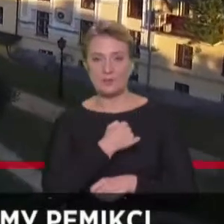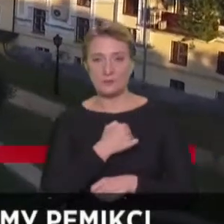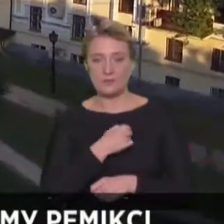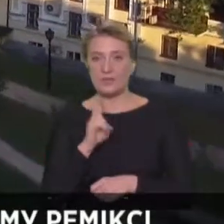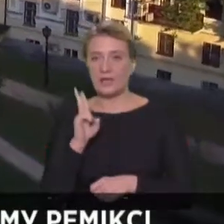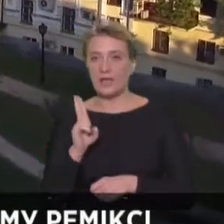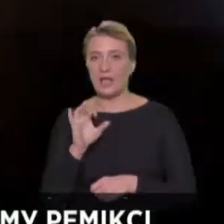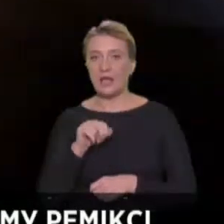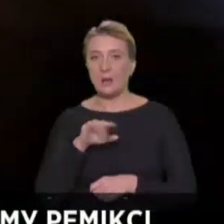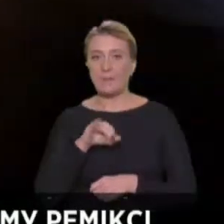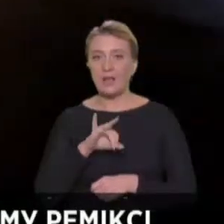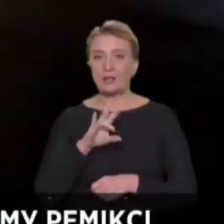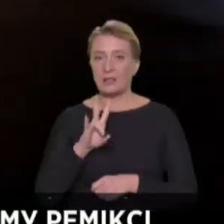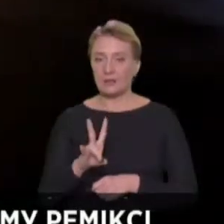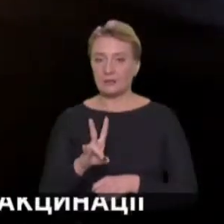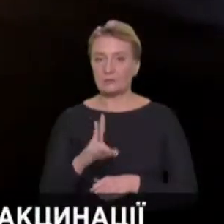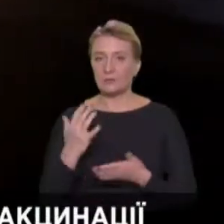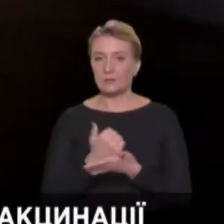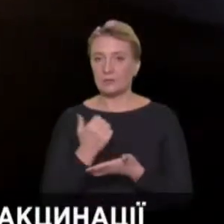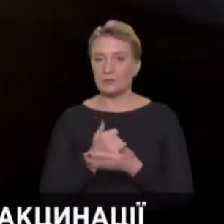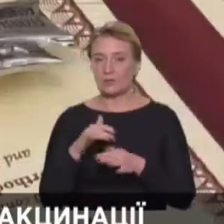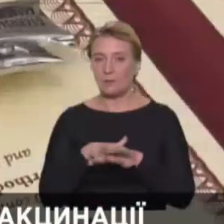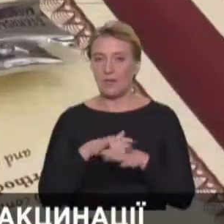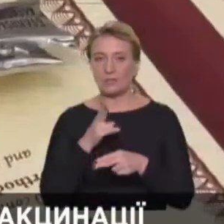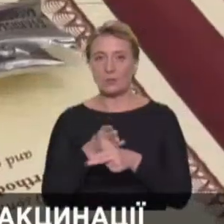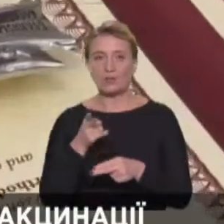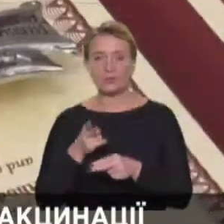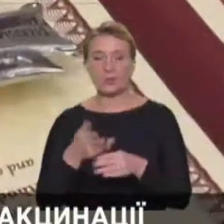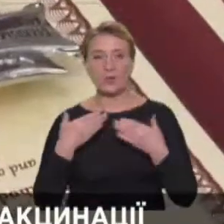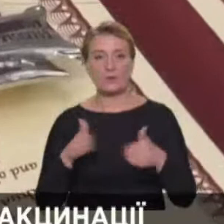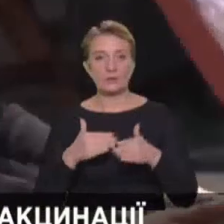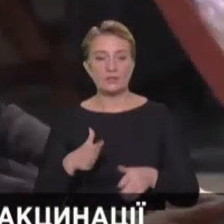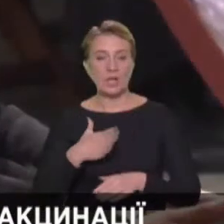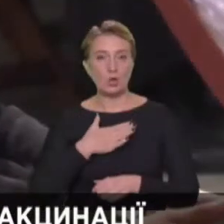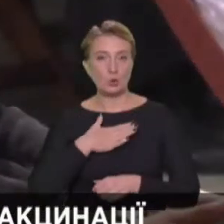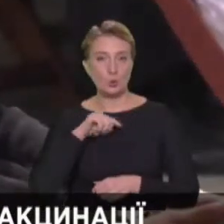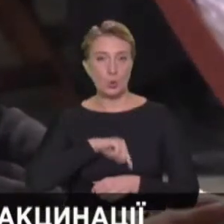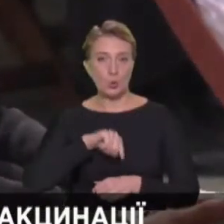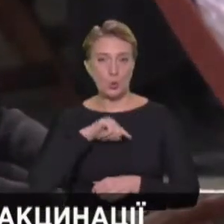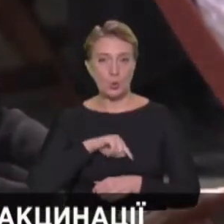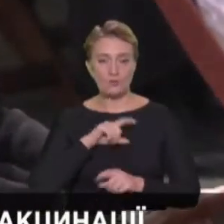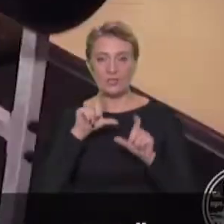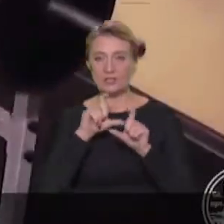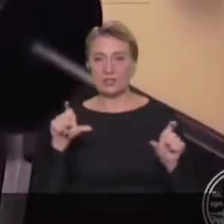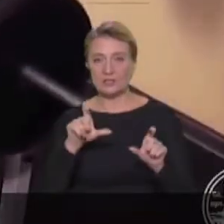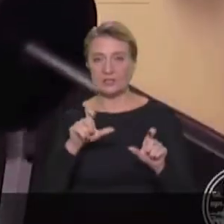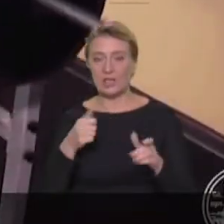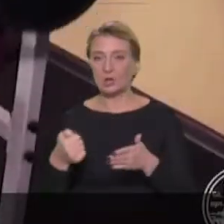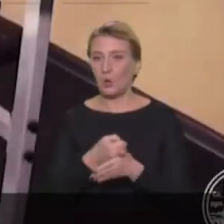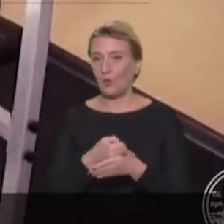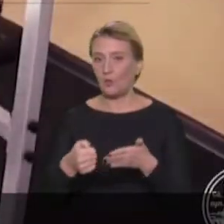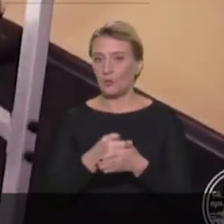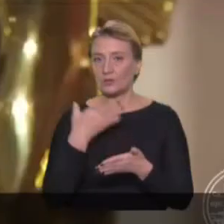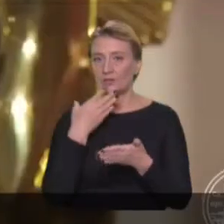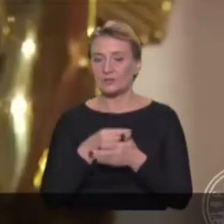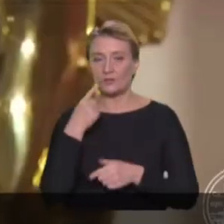українській православній освіті довелося здолати масу перешкод, а випускникам духовних шкіл та вишів доводити свої здібності не лише на